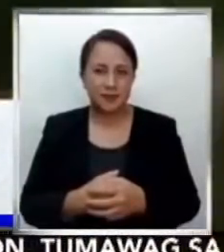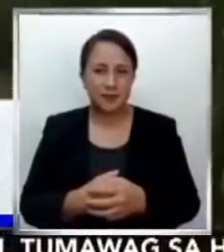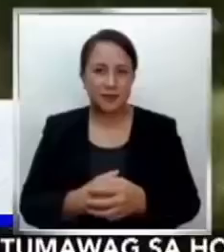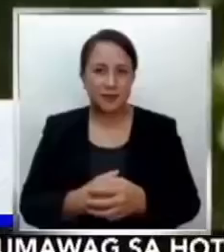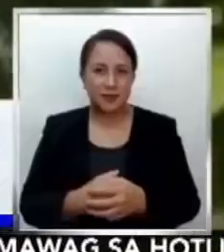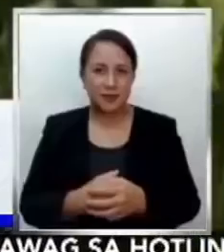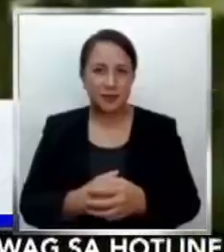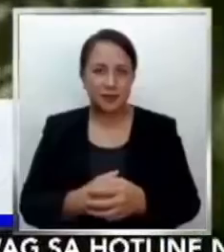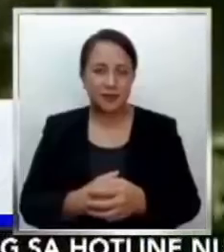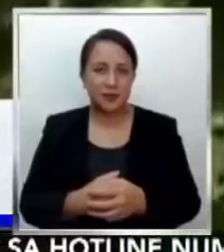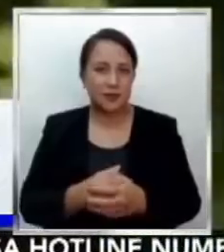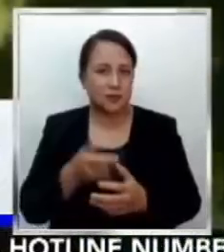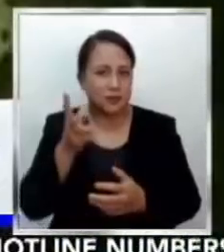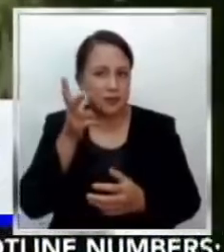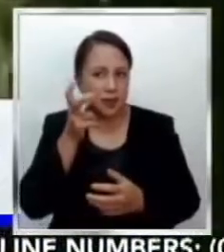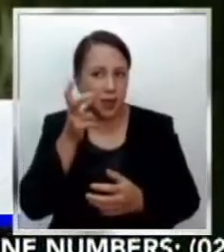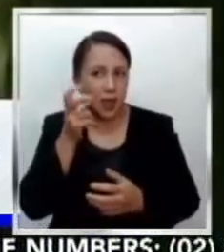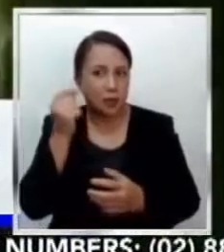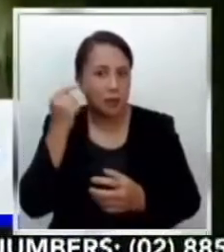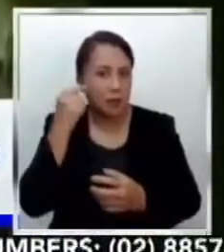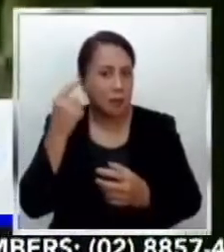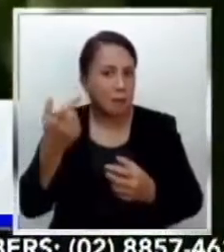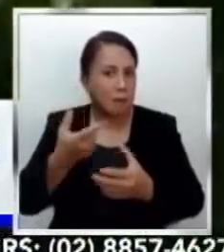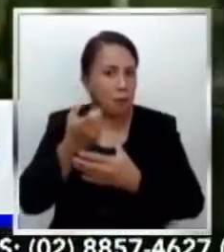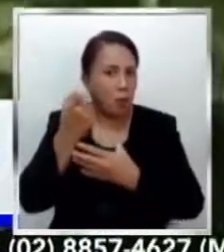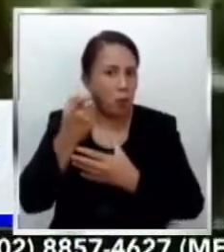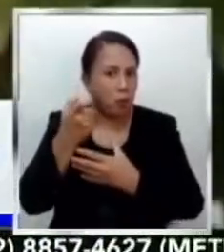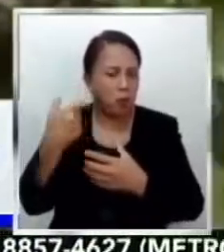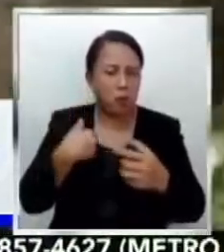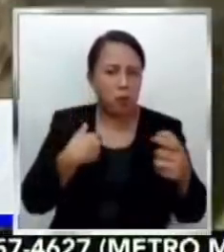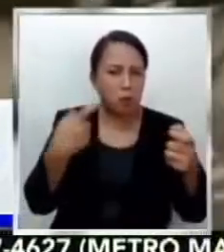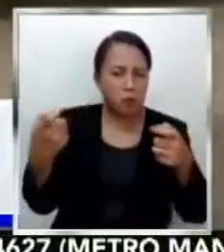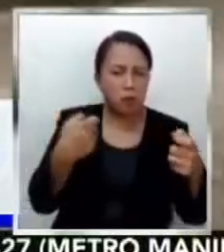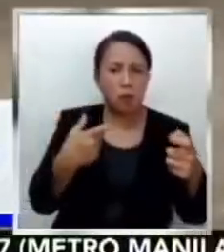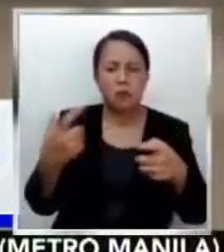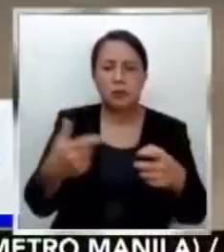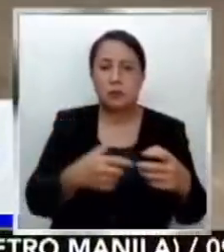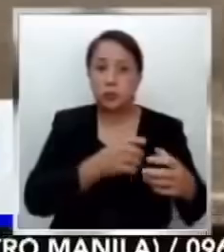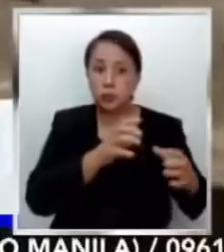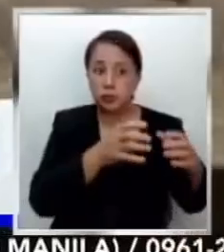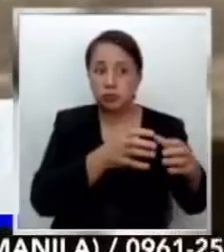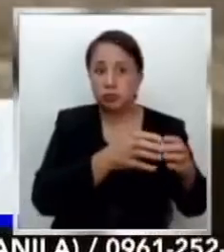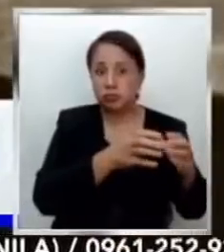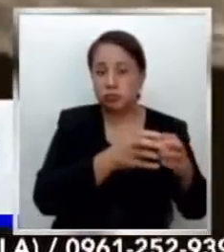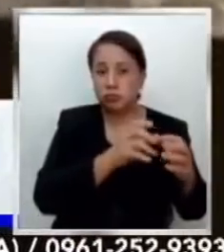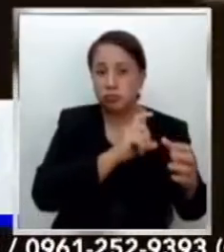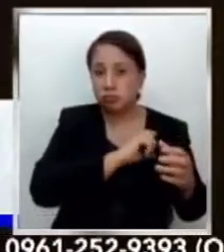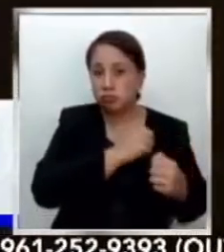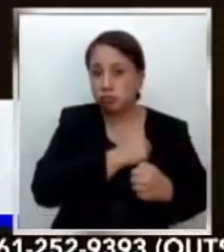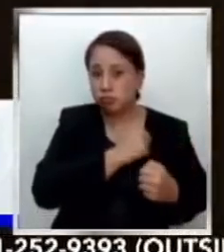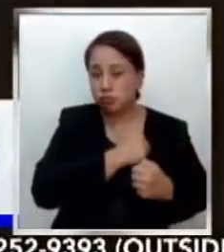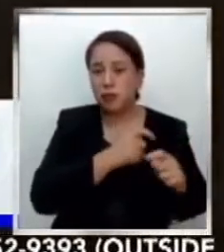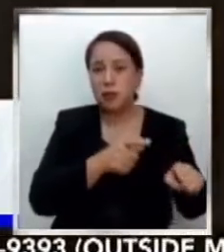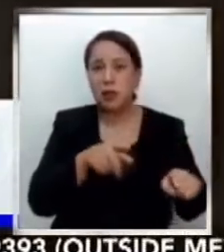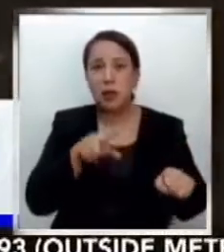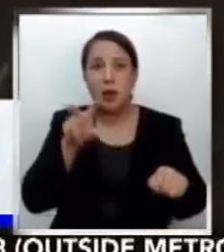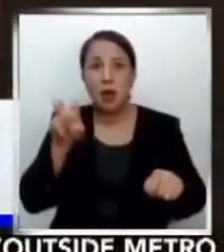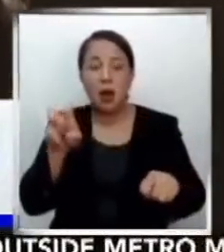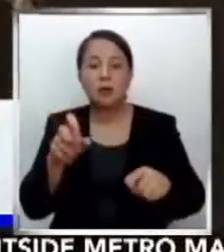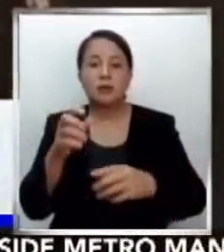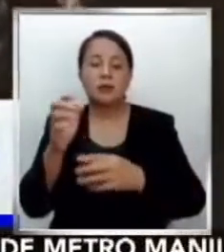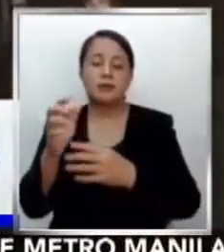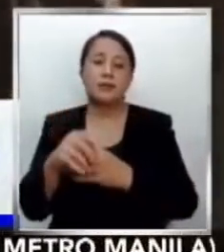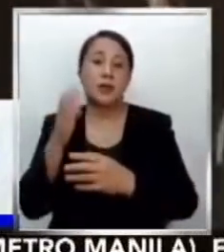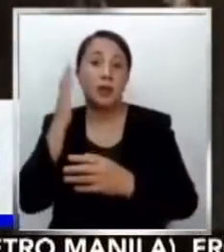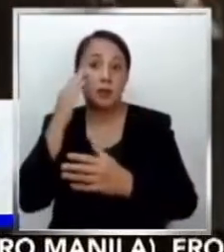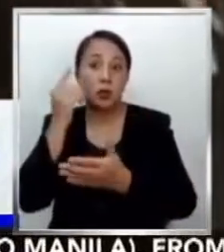Ito ang putukang sumulubong sa mga tropa ng PNP Alegria at 29th Infantry Battalion nang respondihan nilang pagsunog na isang dump truck at payloader sa Barangay